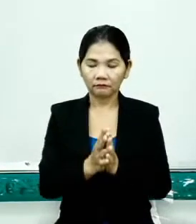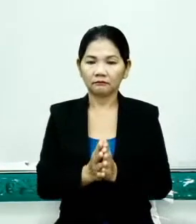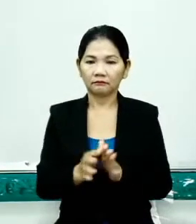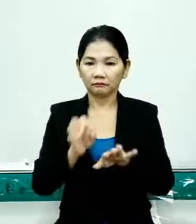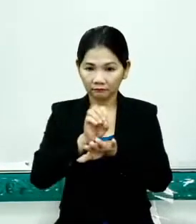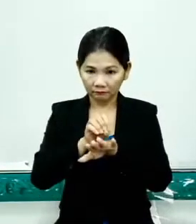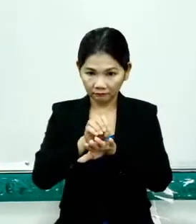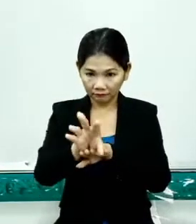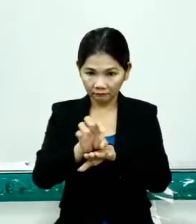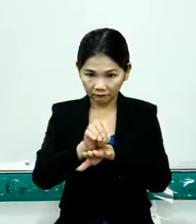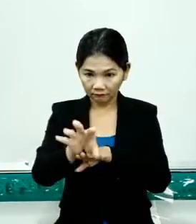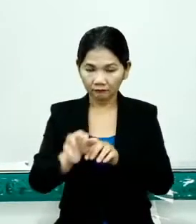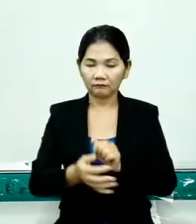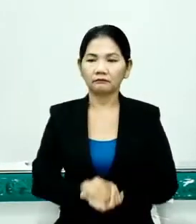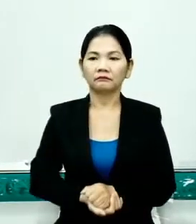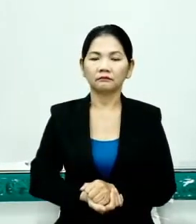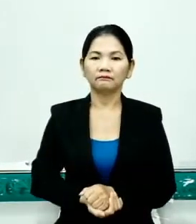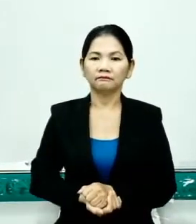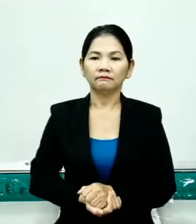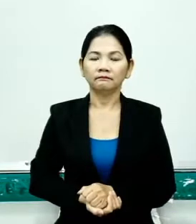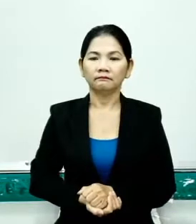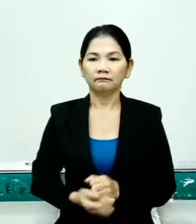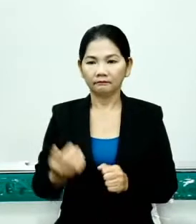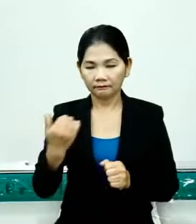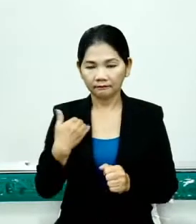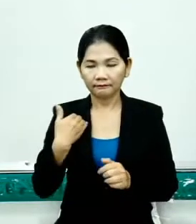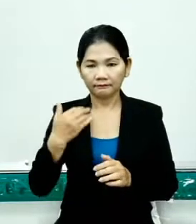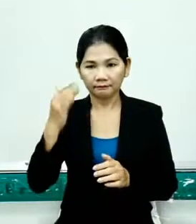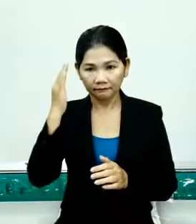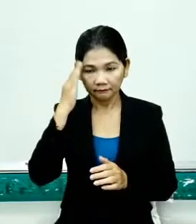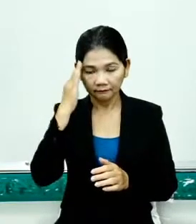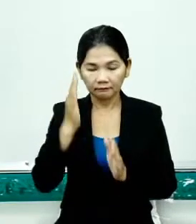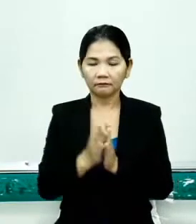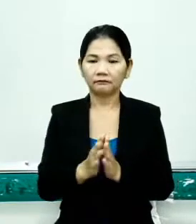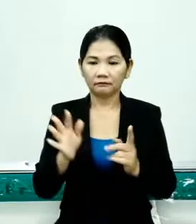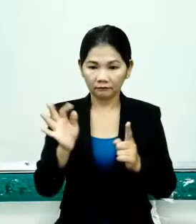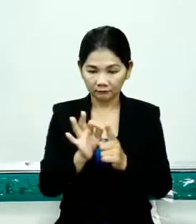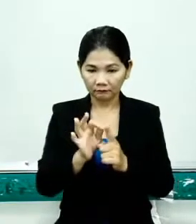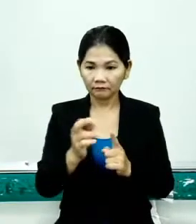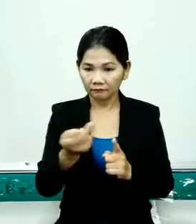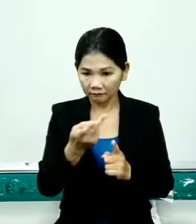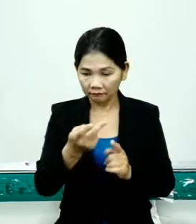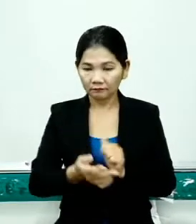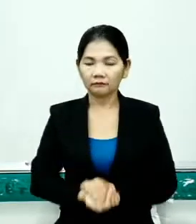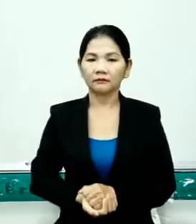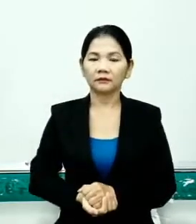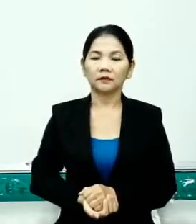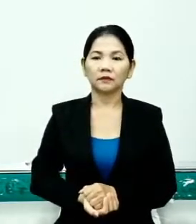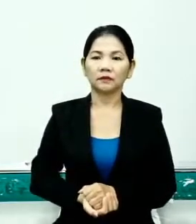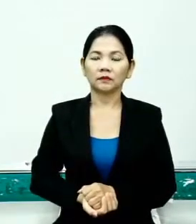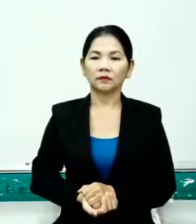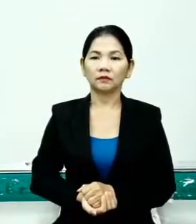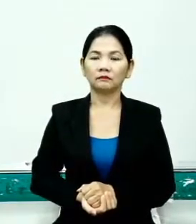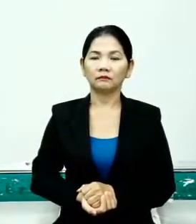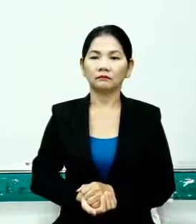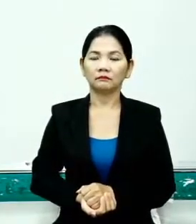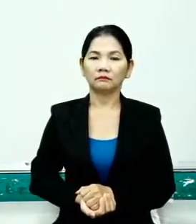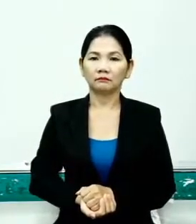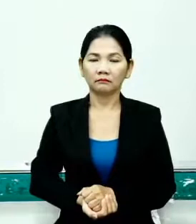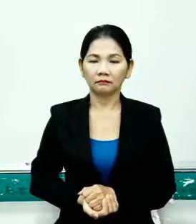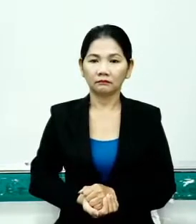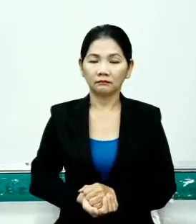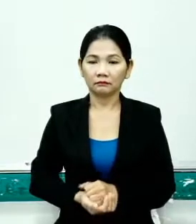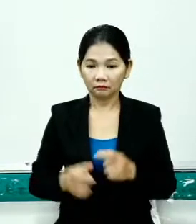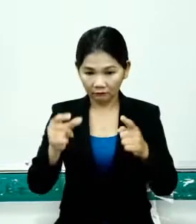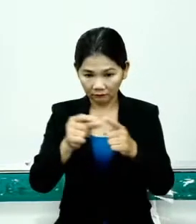miền. Chàng muốn nâng rộng này đôi bán. Dương rùm lực tơ về vãi chả nạ sạp dương mình tách sấn. Chàng về vãi chả nạ sạp. Cứ